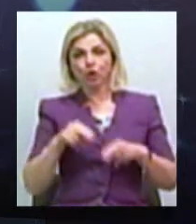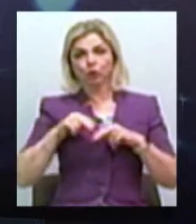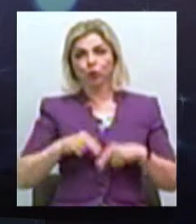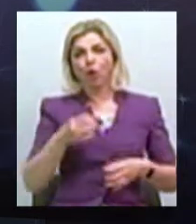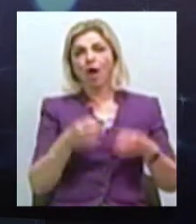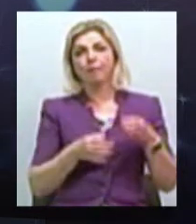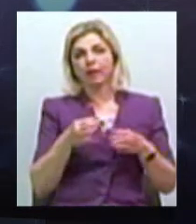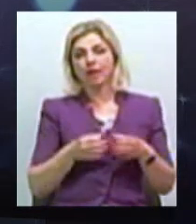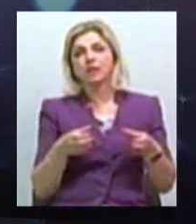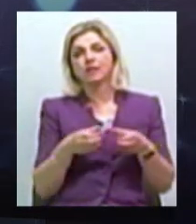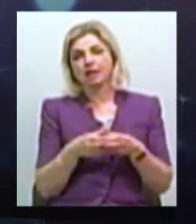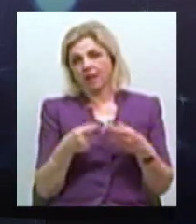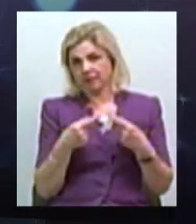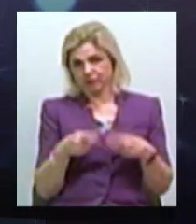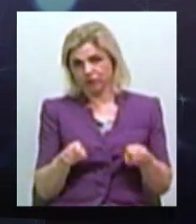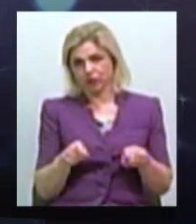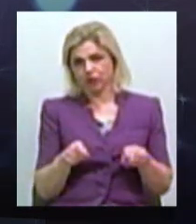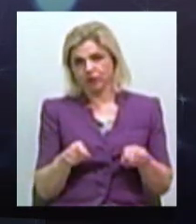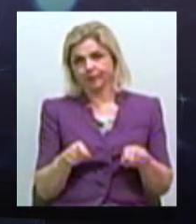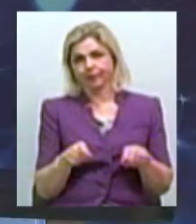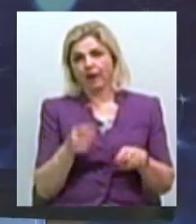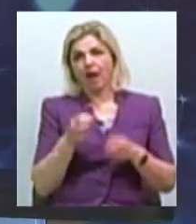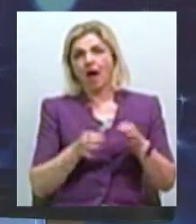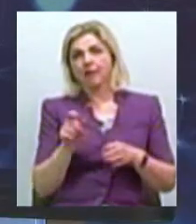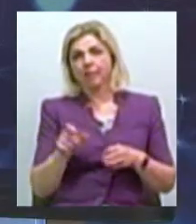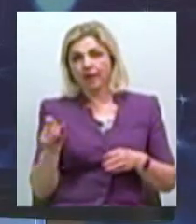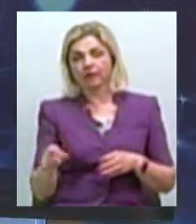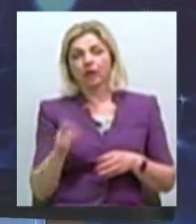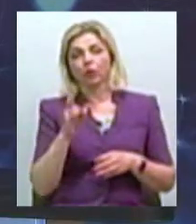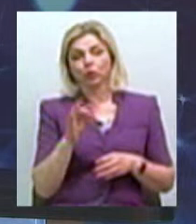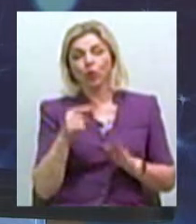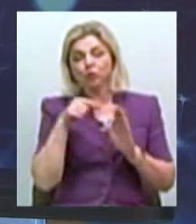складі інших трудових арбітрів, але сутність цього спору,